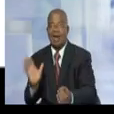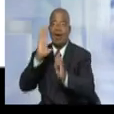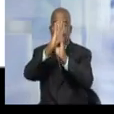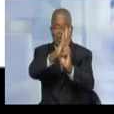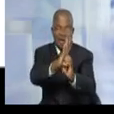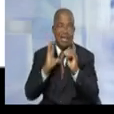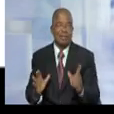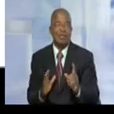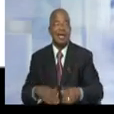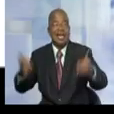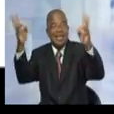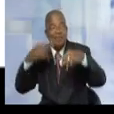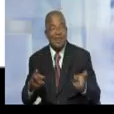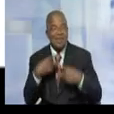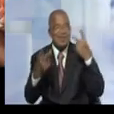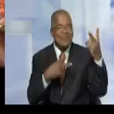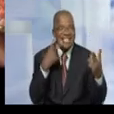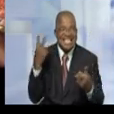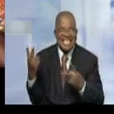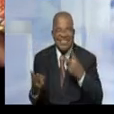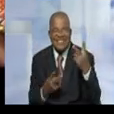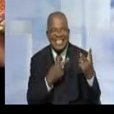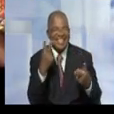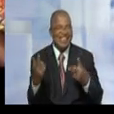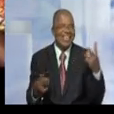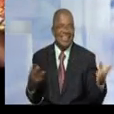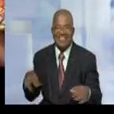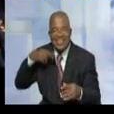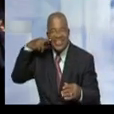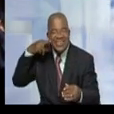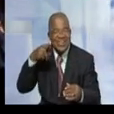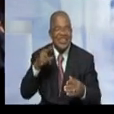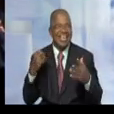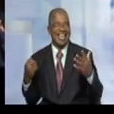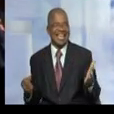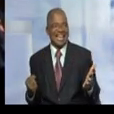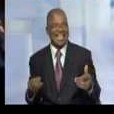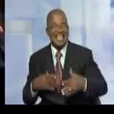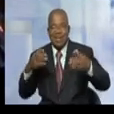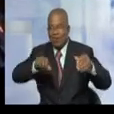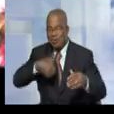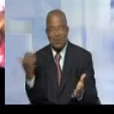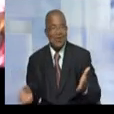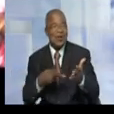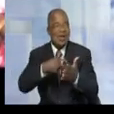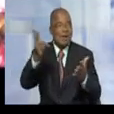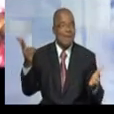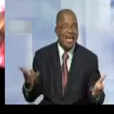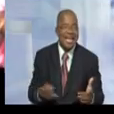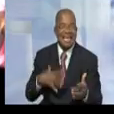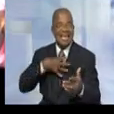Son objectif, mettre en réseau les organisations féminines. Cela afin qu'elles puissent bénéficier des